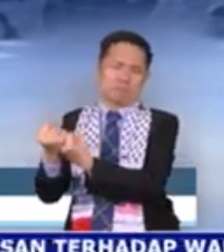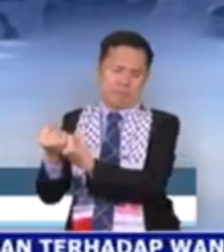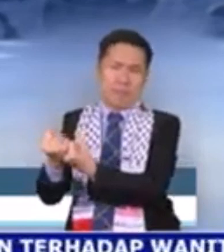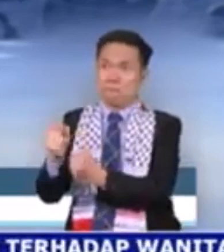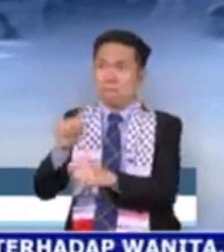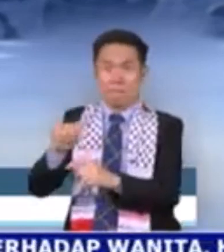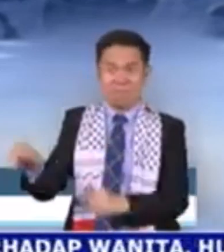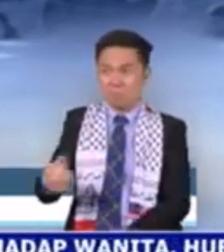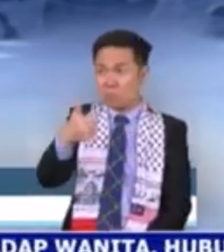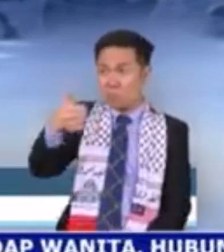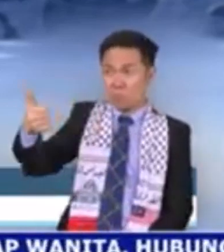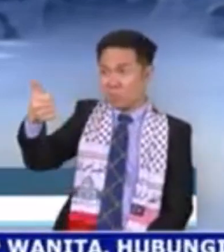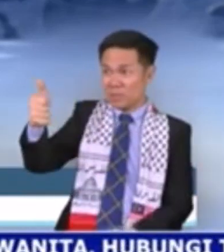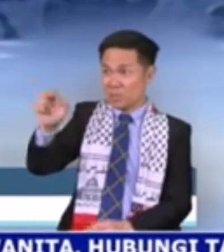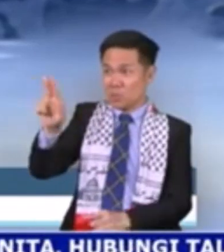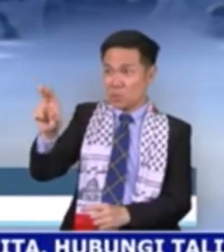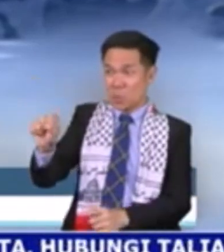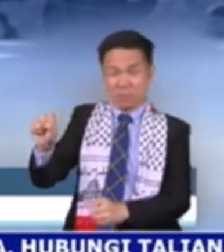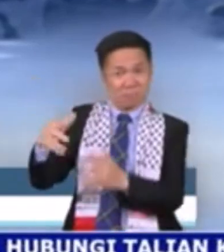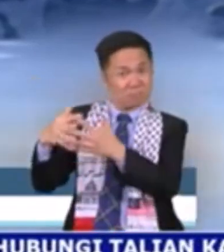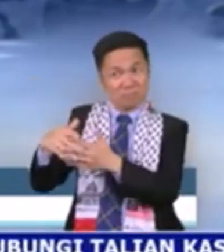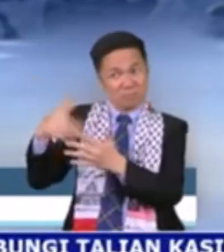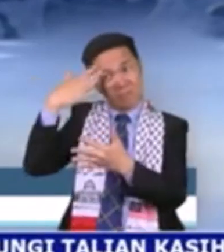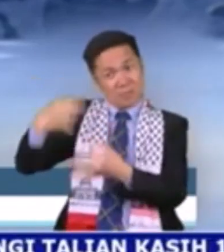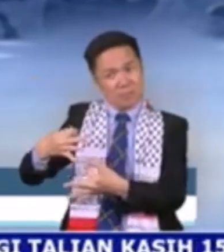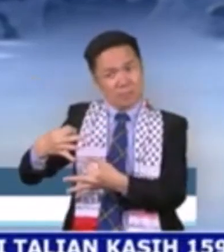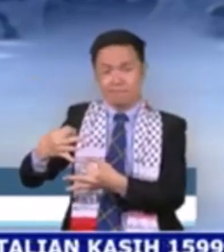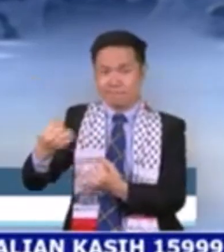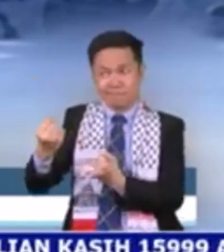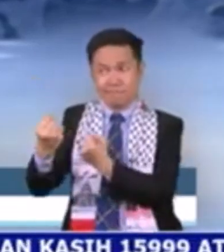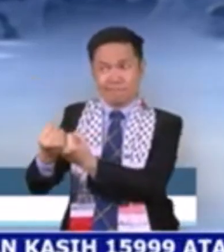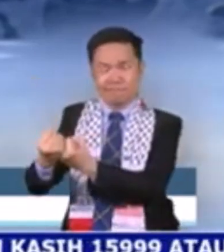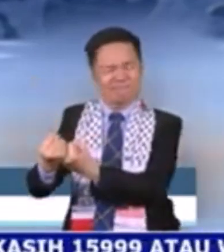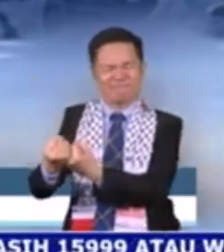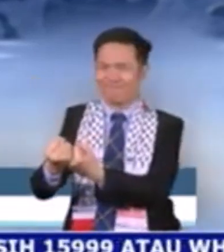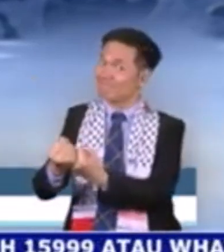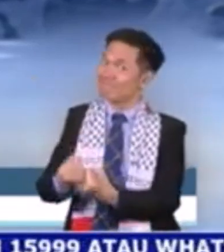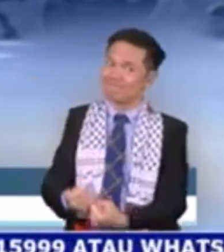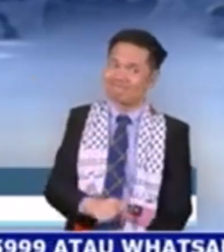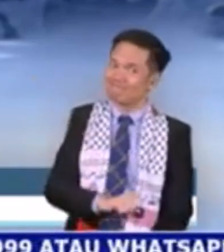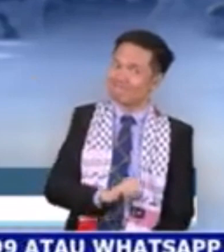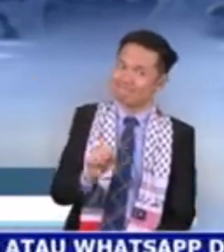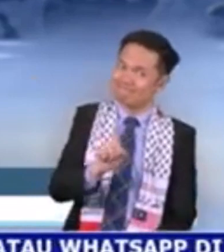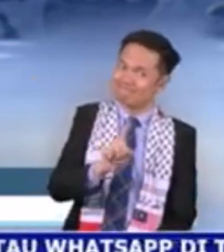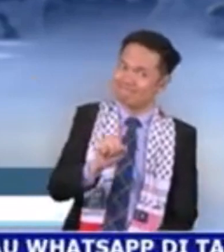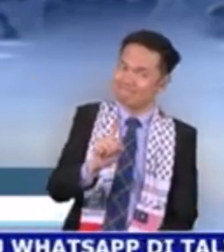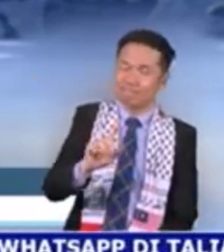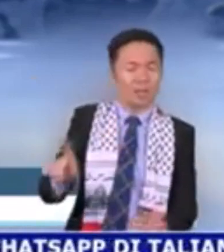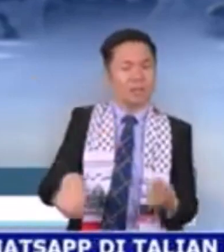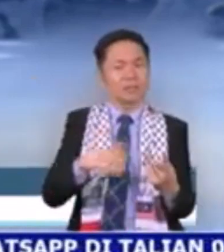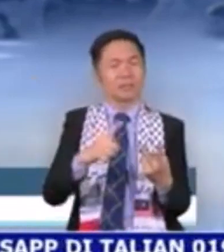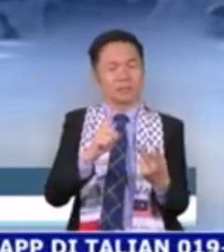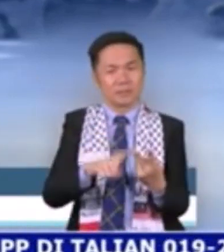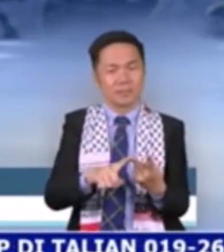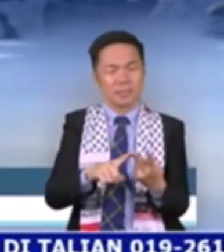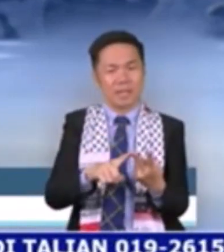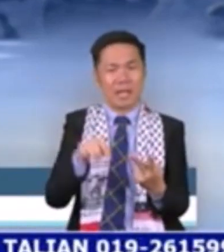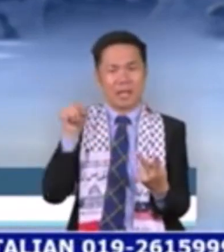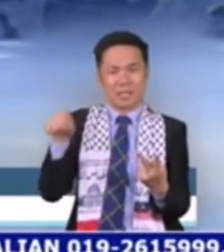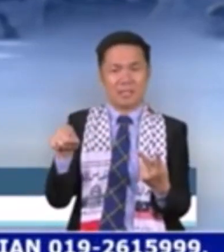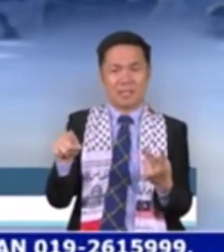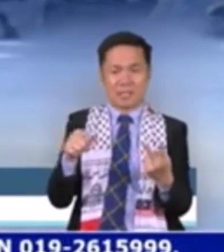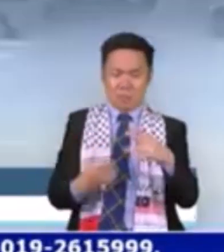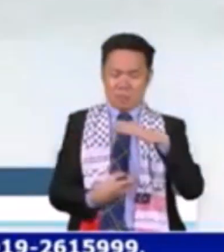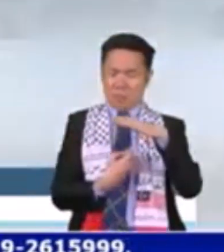pertama tidak bersetuju dengan cara dan dibuat oleh Amerika Syarikat keduanya dia tidak mempengaruhi dasar